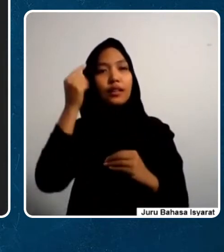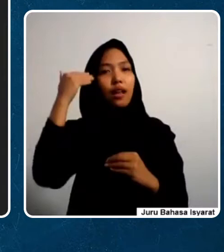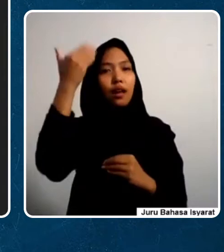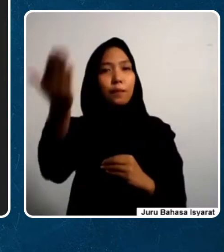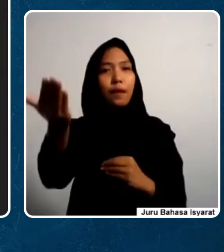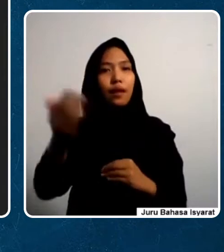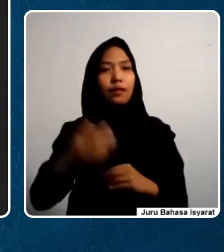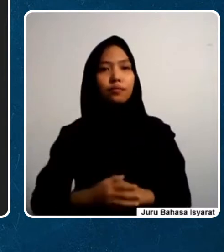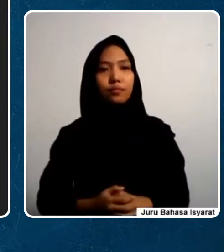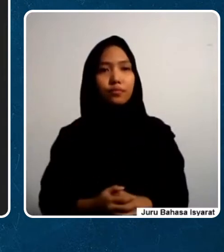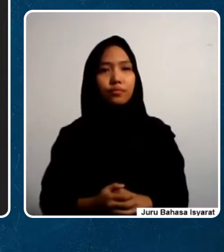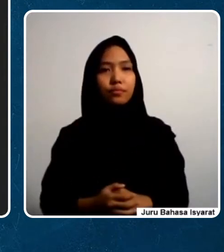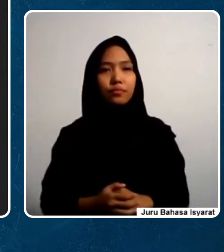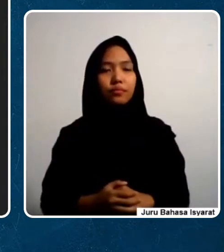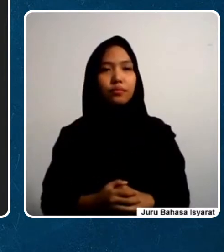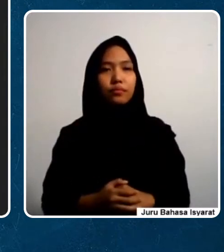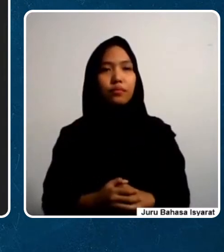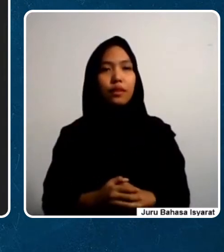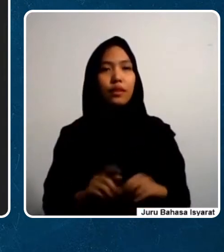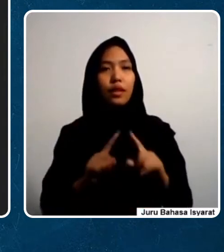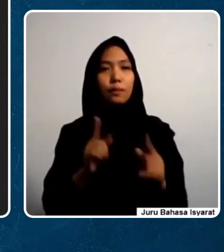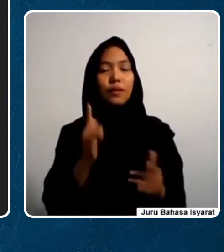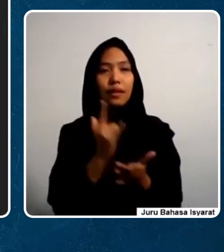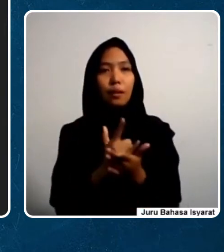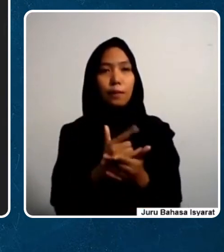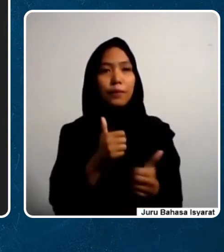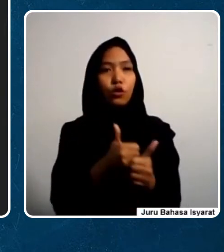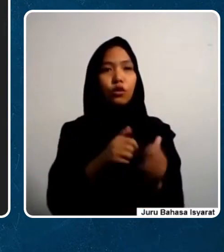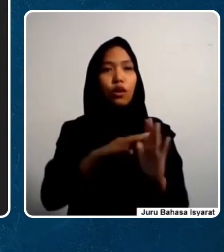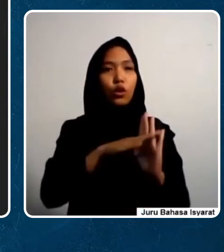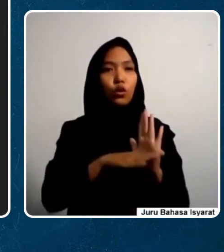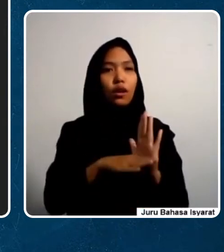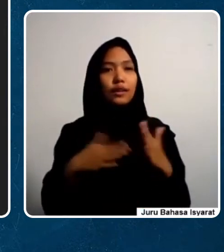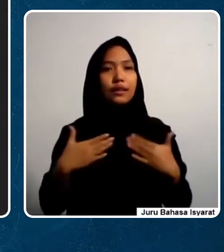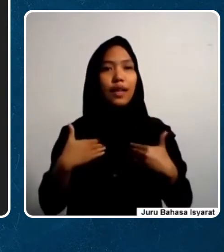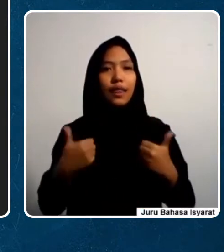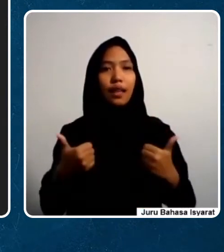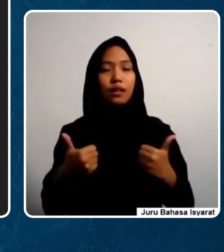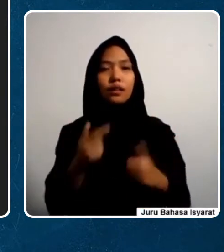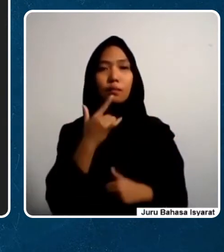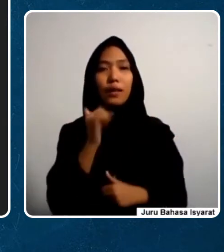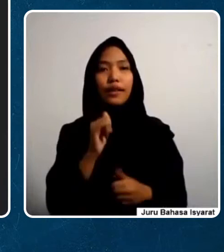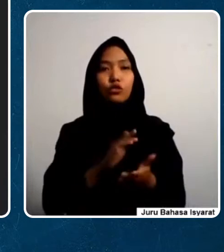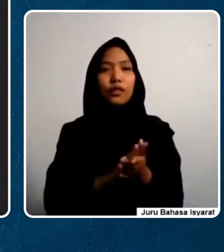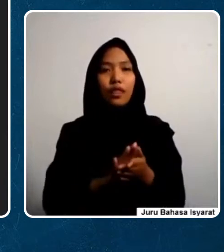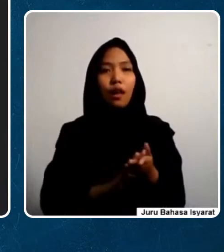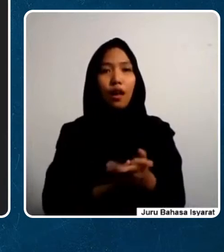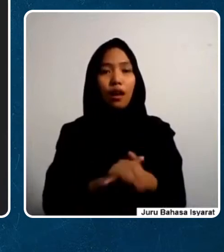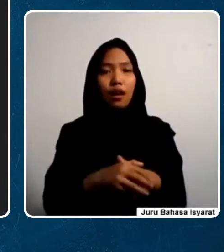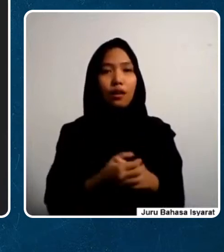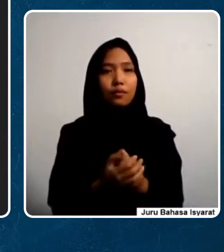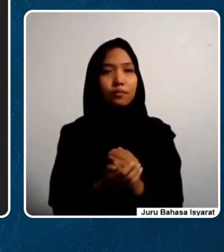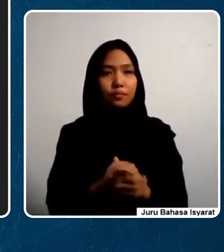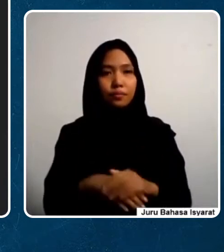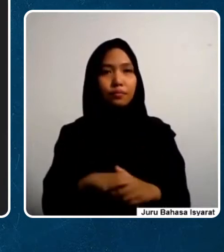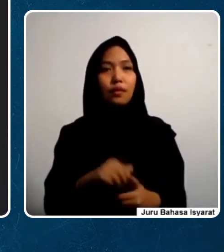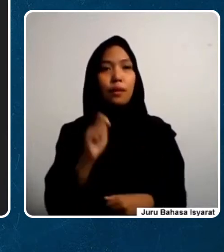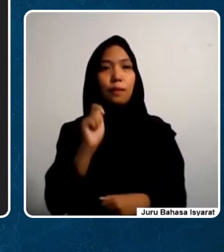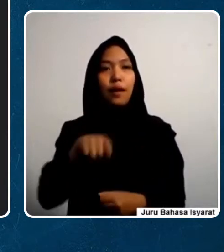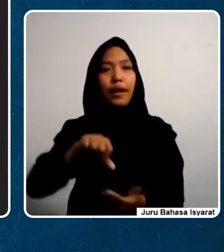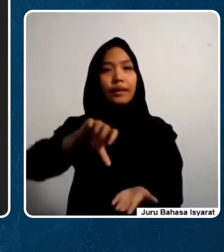berkumpul bersama untuk bercengkrama, membahas nanti planning kita ke depannya. Tentu saja dengan